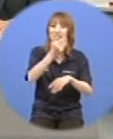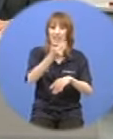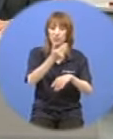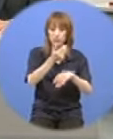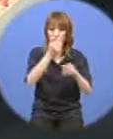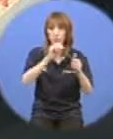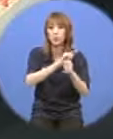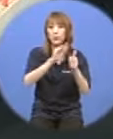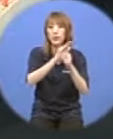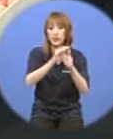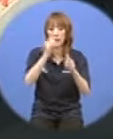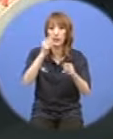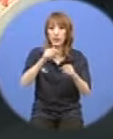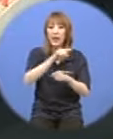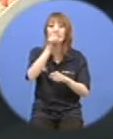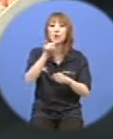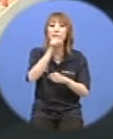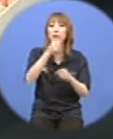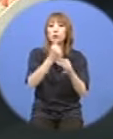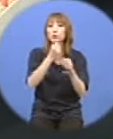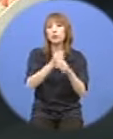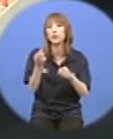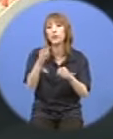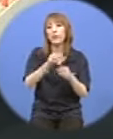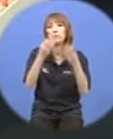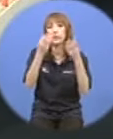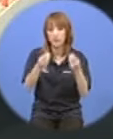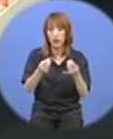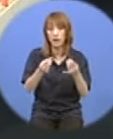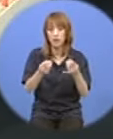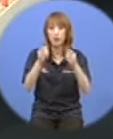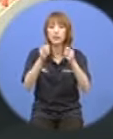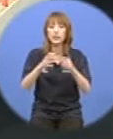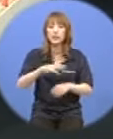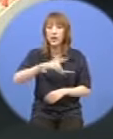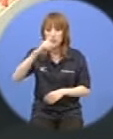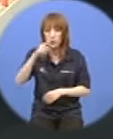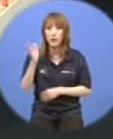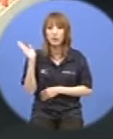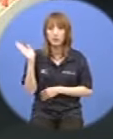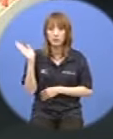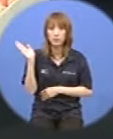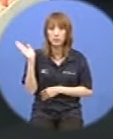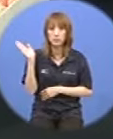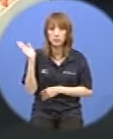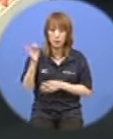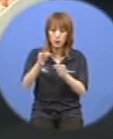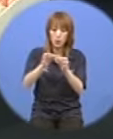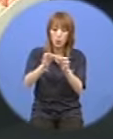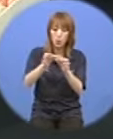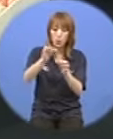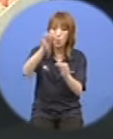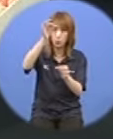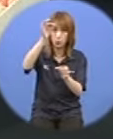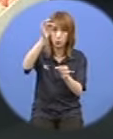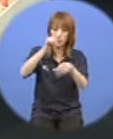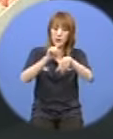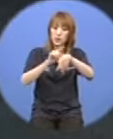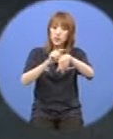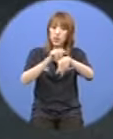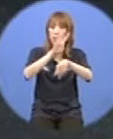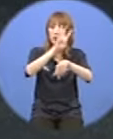で、でも最初にできたのはその仏壇線香と同じぐらいですから、それだとまあ40分から1時間